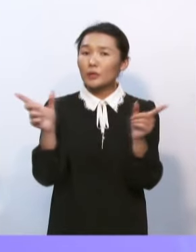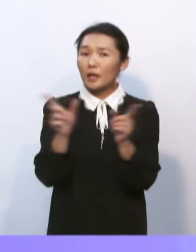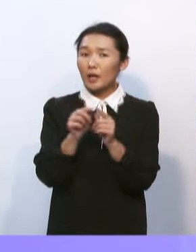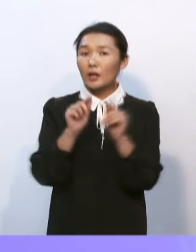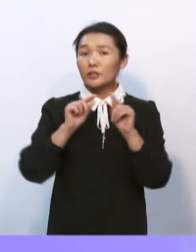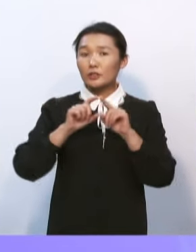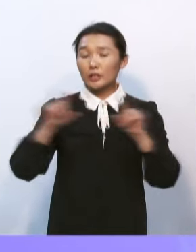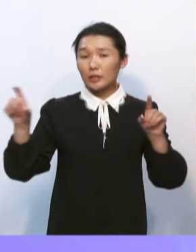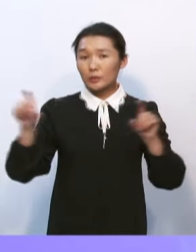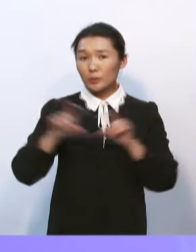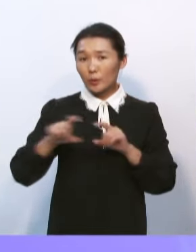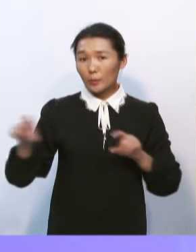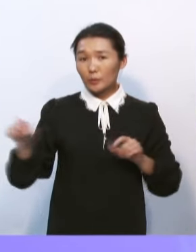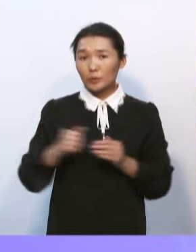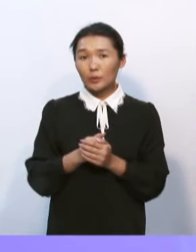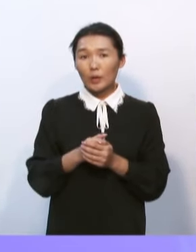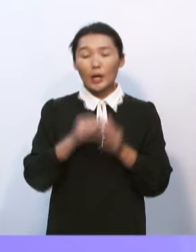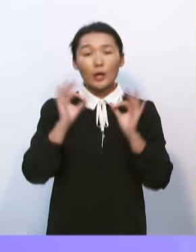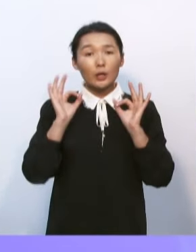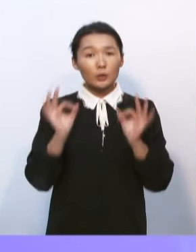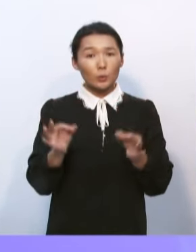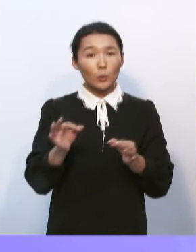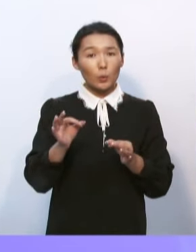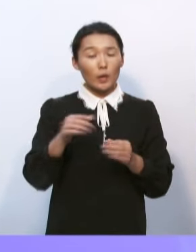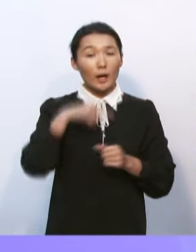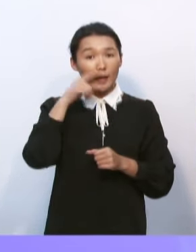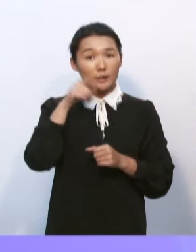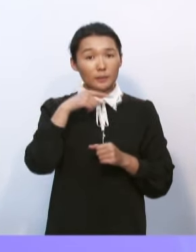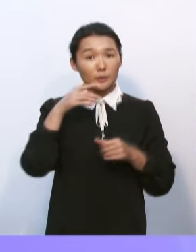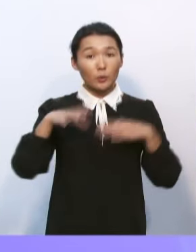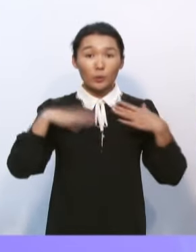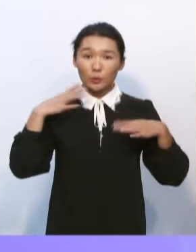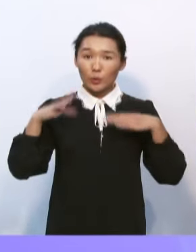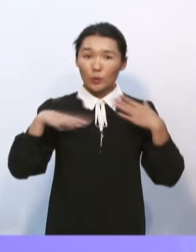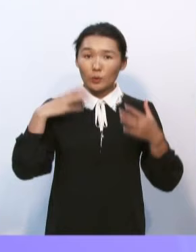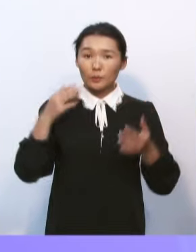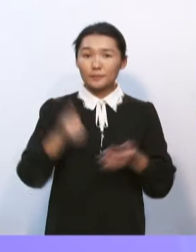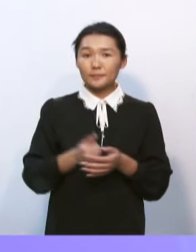жана сүйлөмдү туура айтып көнүгөлү.